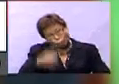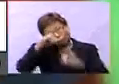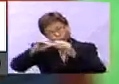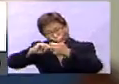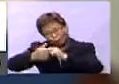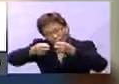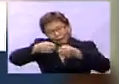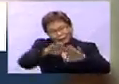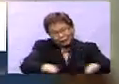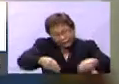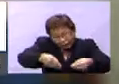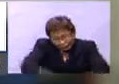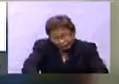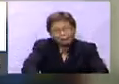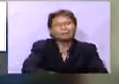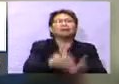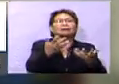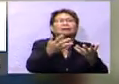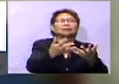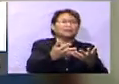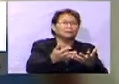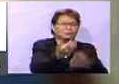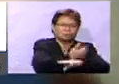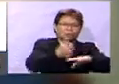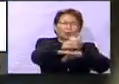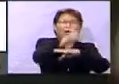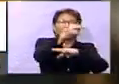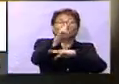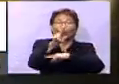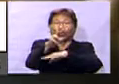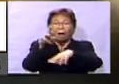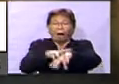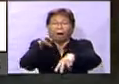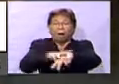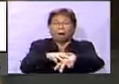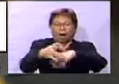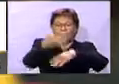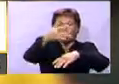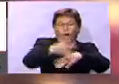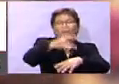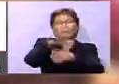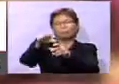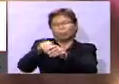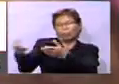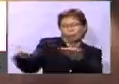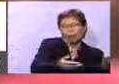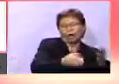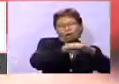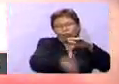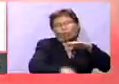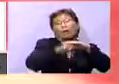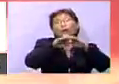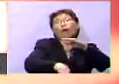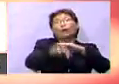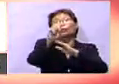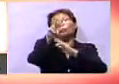isu kehilangan kanak-kanak. Antaranya menubuhkan Nur Alert sebagai sistem amaran awal yang melibatkan mereka di bawah 12 tahun.